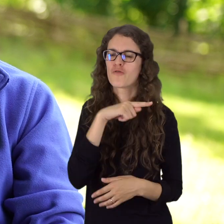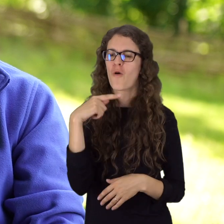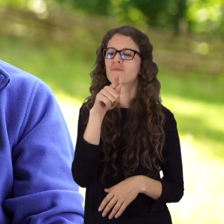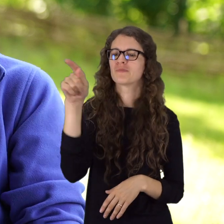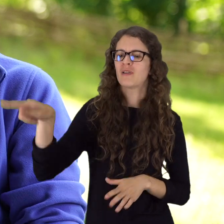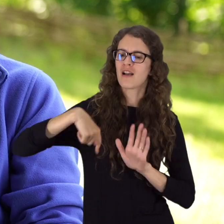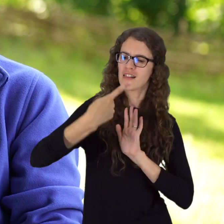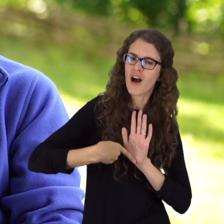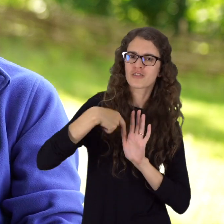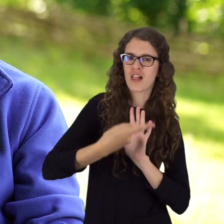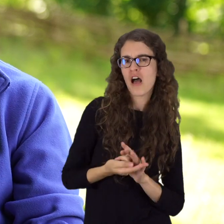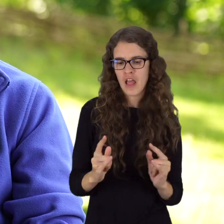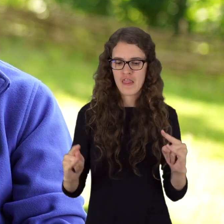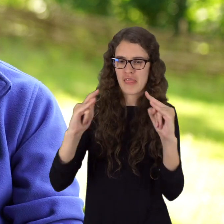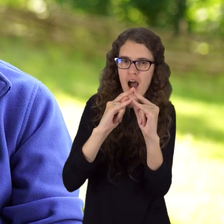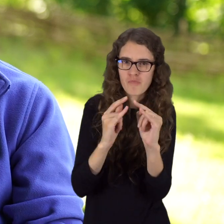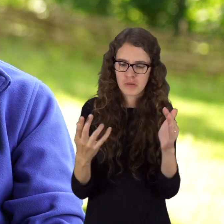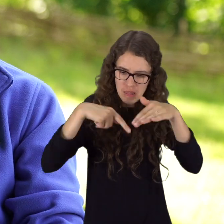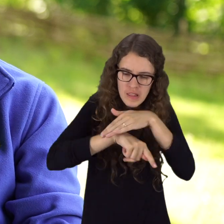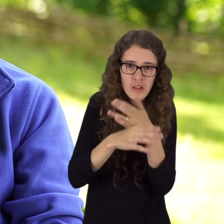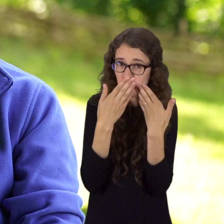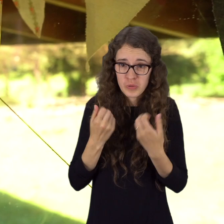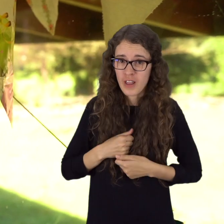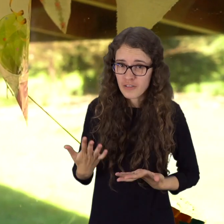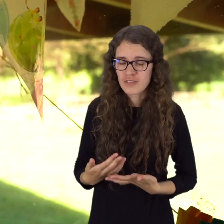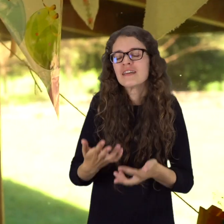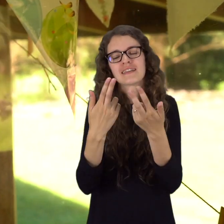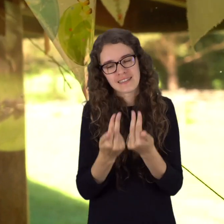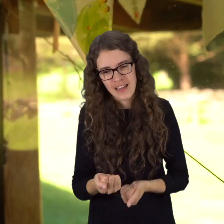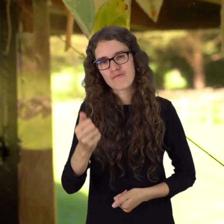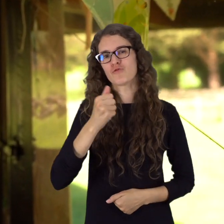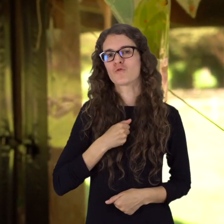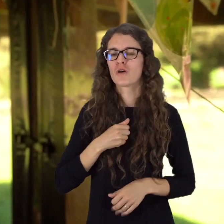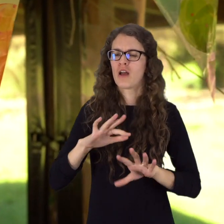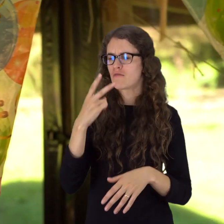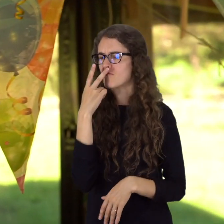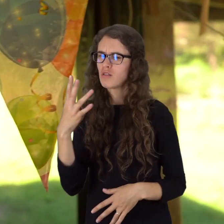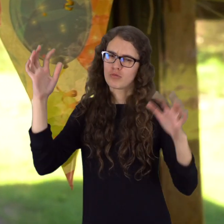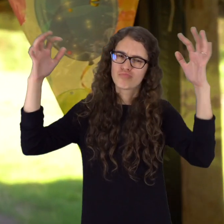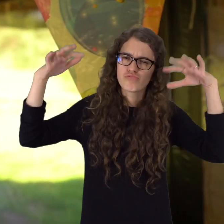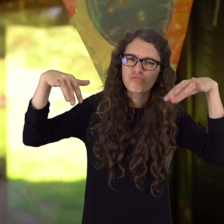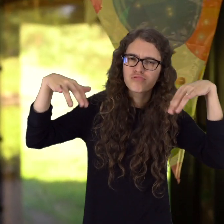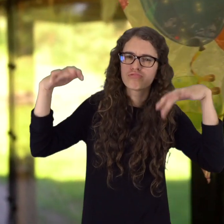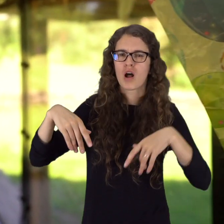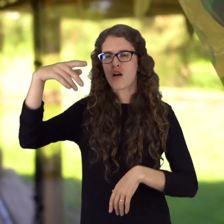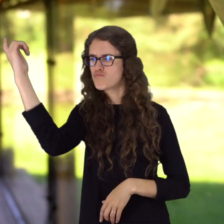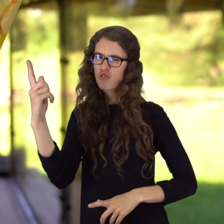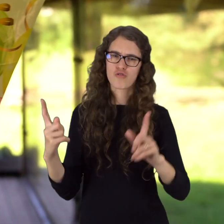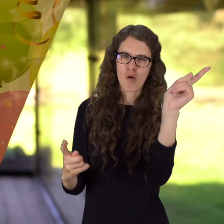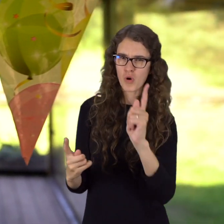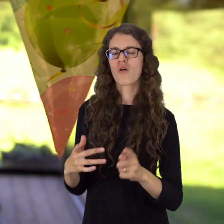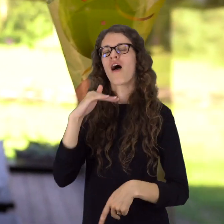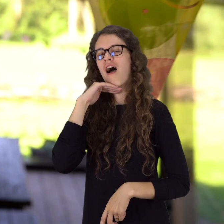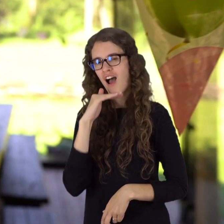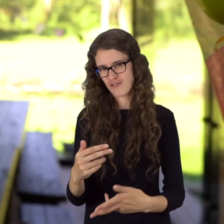irgi žmonių klausia, tai ką jūs net pastatėlį neturit? Žinoma, turime mes pastatėlį, jeigu jau pila visiškai, visiškai liūtis arba žaibuoja, mes turime